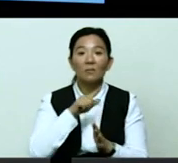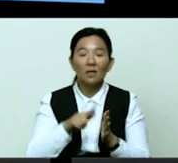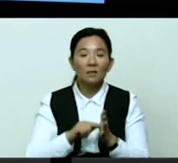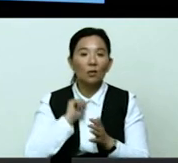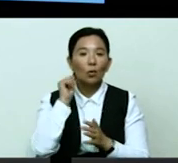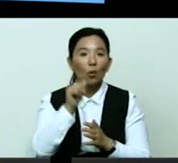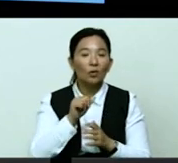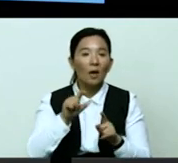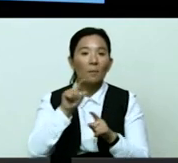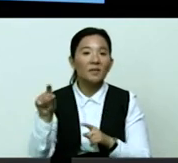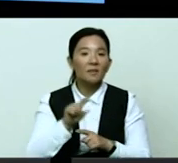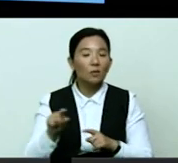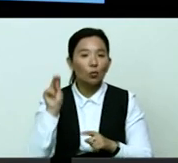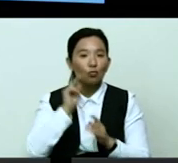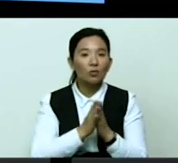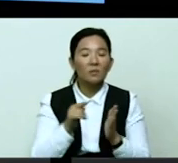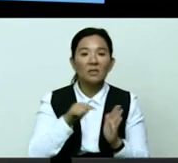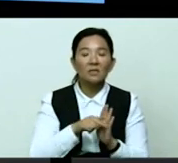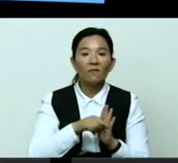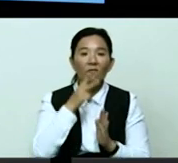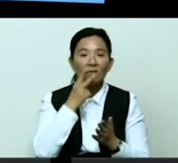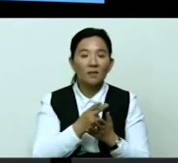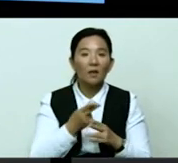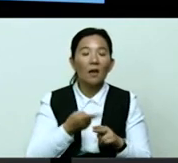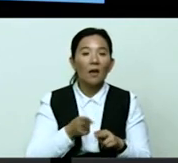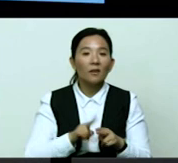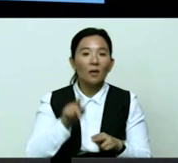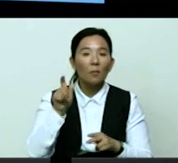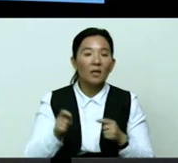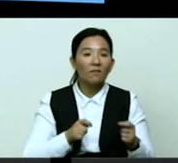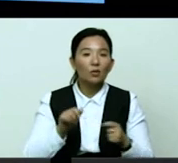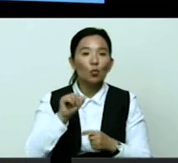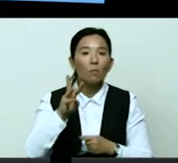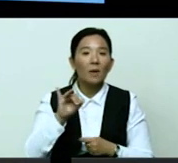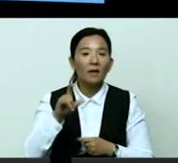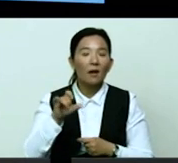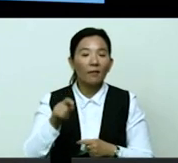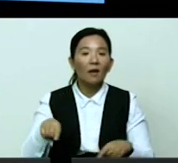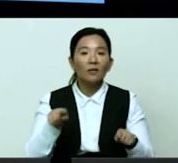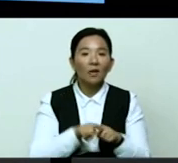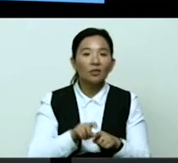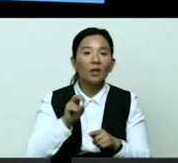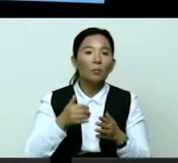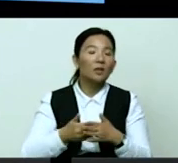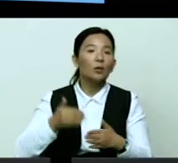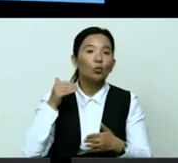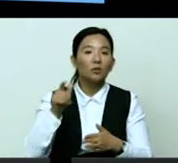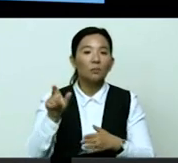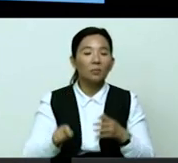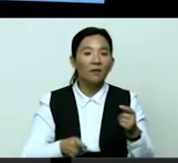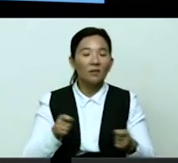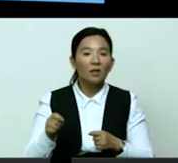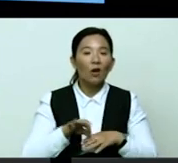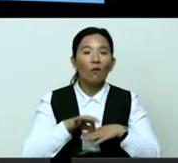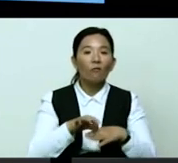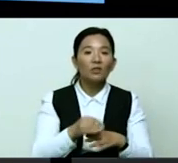1817 год по тексту учебника здесь выделен. Правитель Умархан, так же, как и предыдущий правитель,